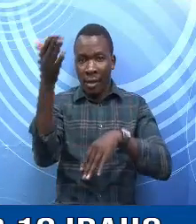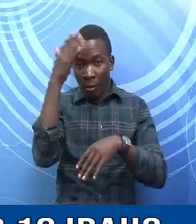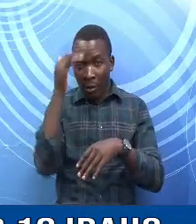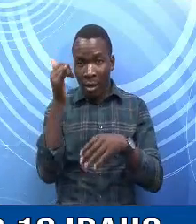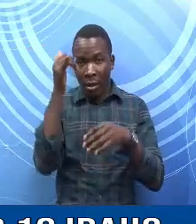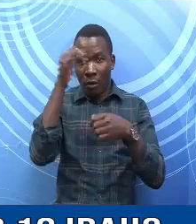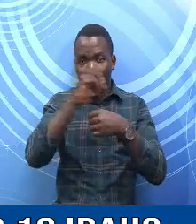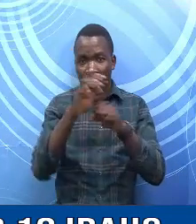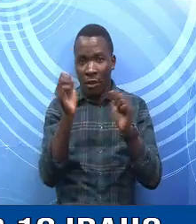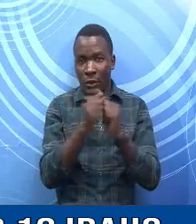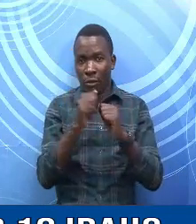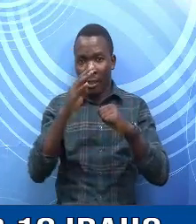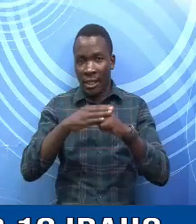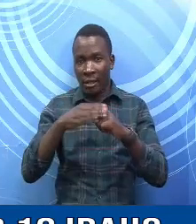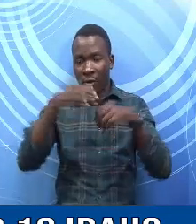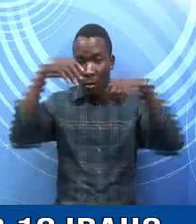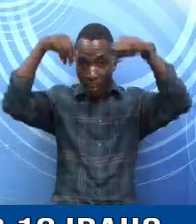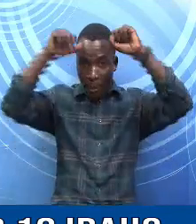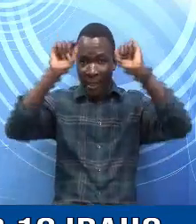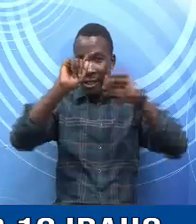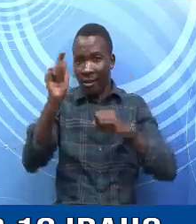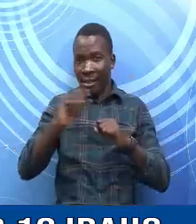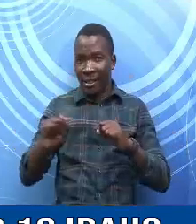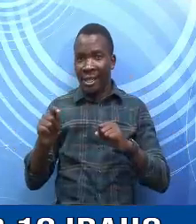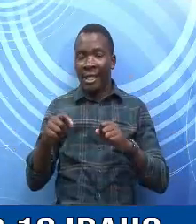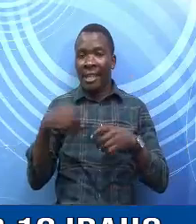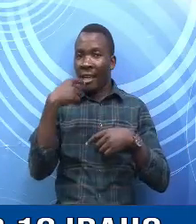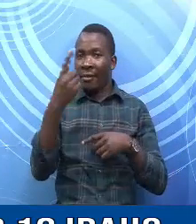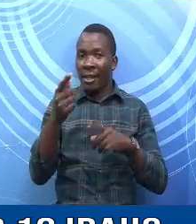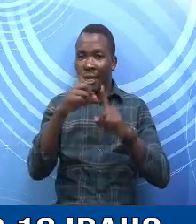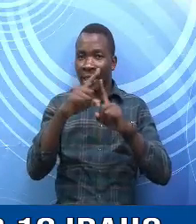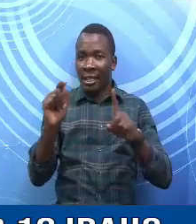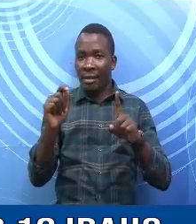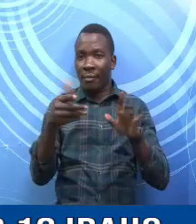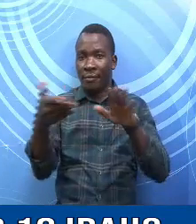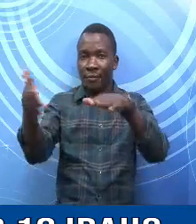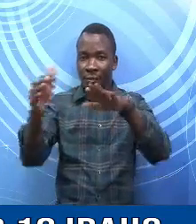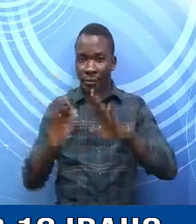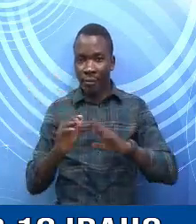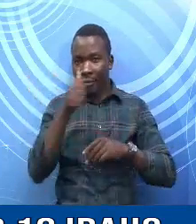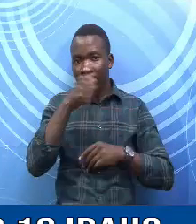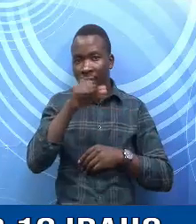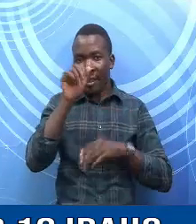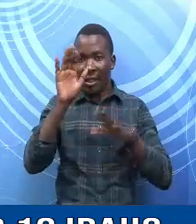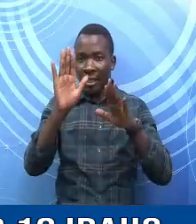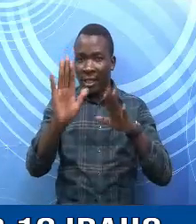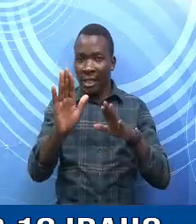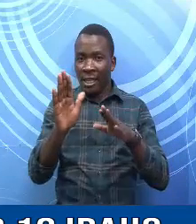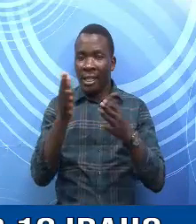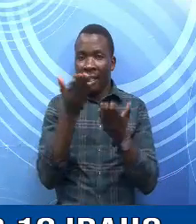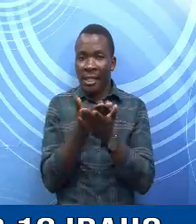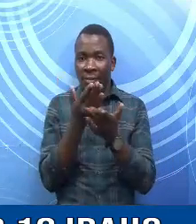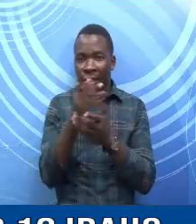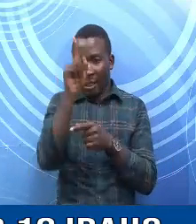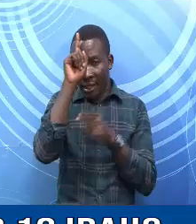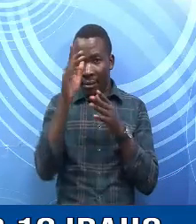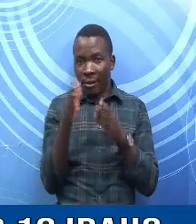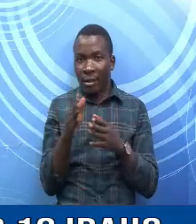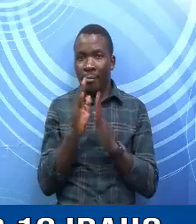Ariko ubwo Perezida Magufuli yagezaga ijambo ku bitabiriye umuhango wo gushyingura umunyamabanga we, yasabye abaturage gusenga amasengesho y'iminsi 3 kuko ngo hari